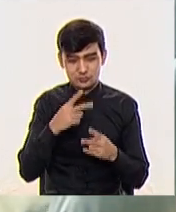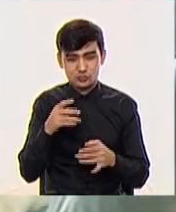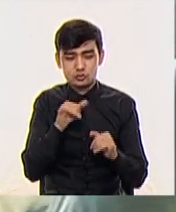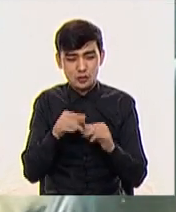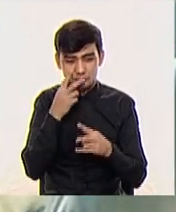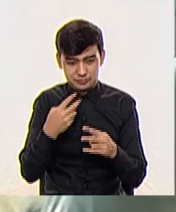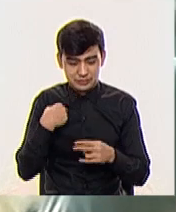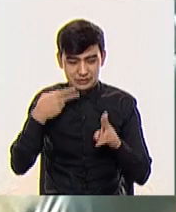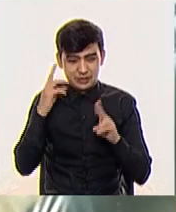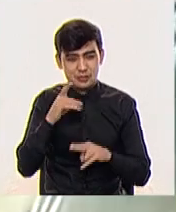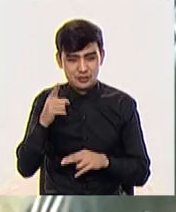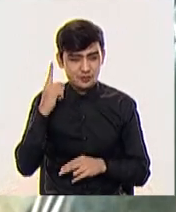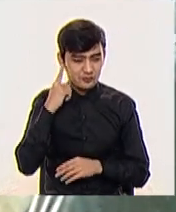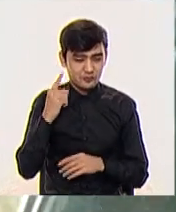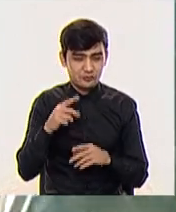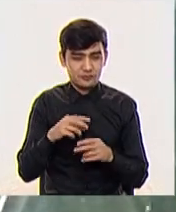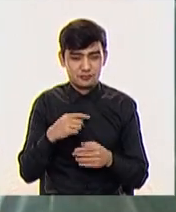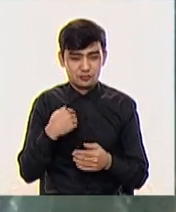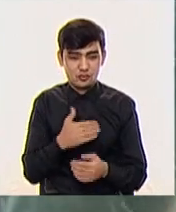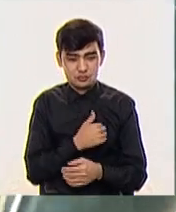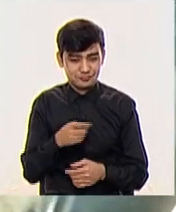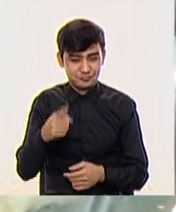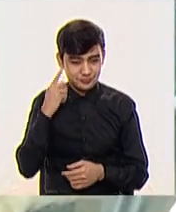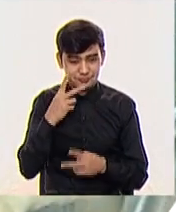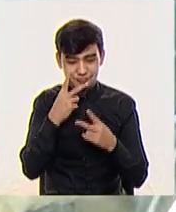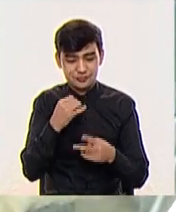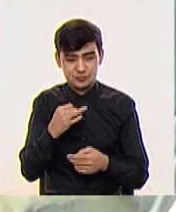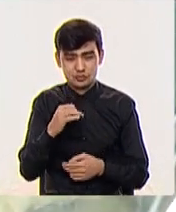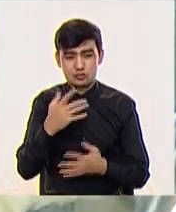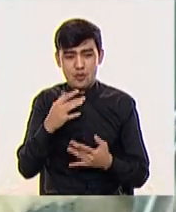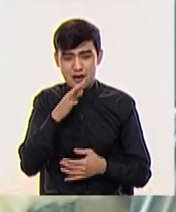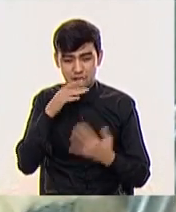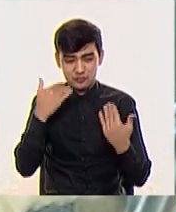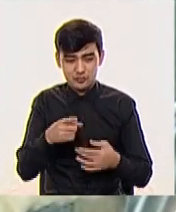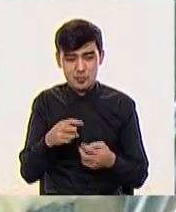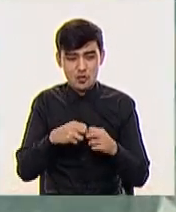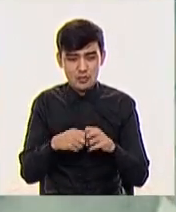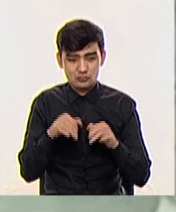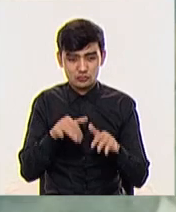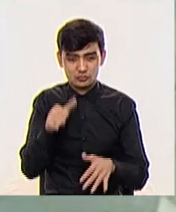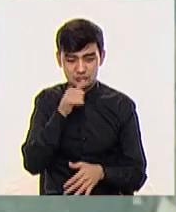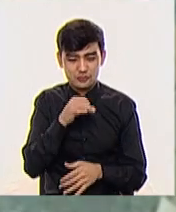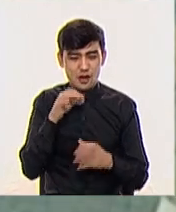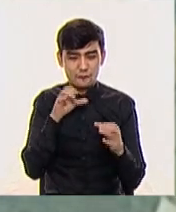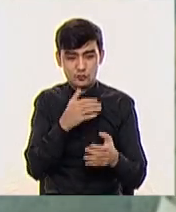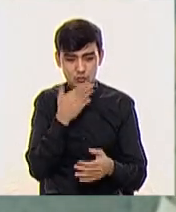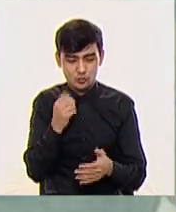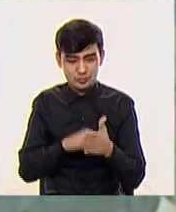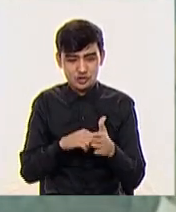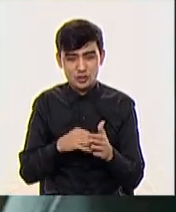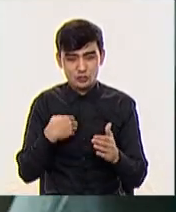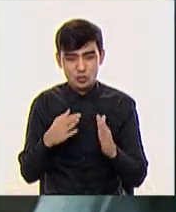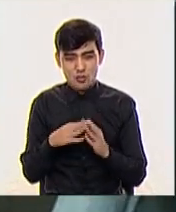қарап отқан. Осының бәрі сіздердің құлақтарыңызға жетсе екен деймін. Міне неше жыл болды осы мәселе әлі шешілмей келатыр. Автобус жоқтың кесірінен үйде